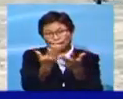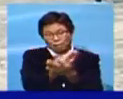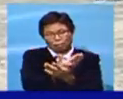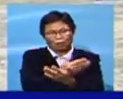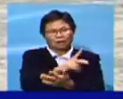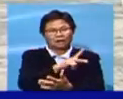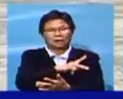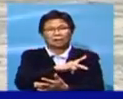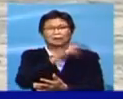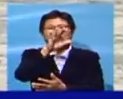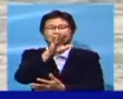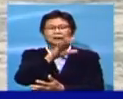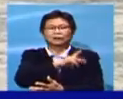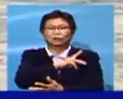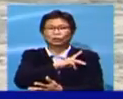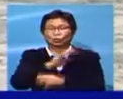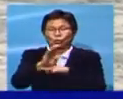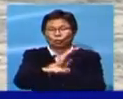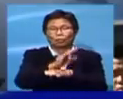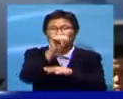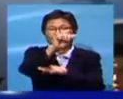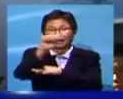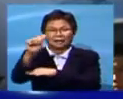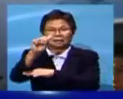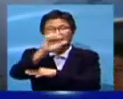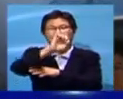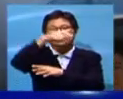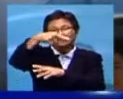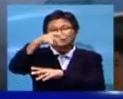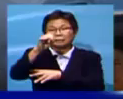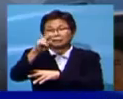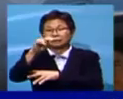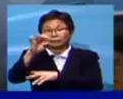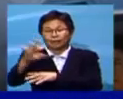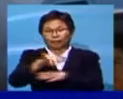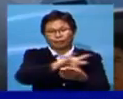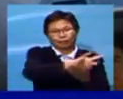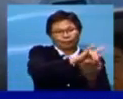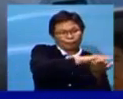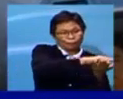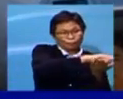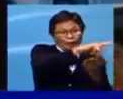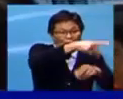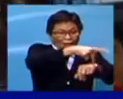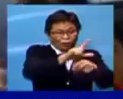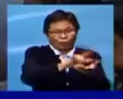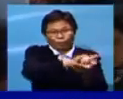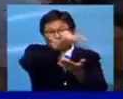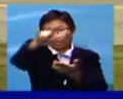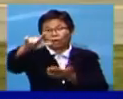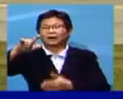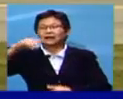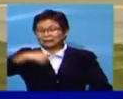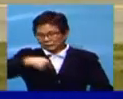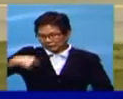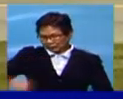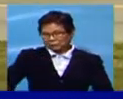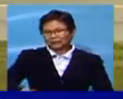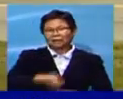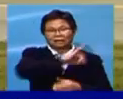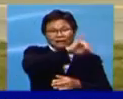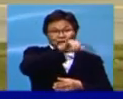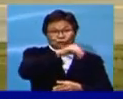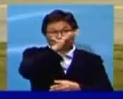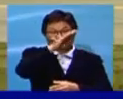komersial Air Asia berhad Spencer Lee penerbangan dari Langkawi ke senzen dan Johor Bahru ke Kuala Terengganu